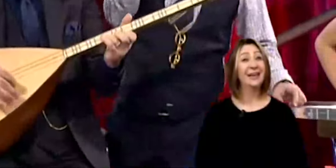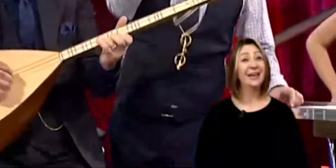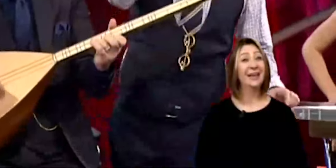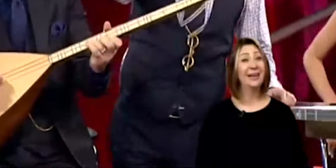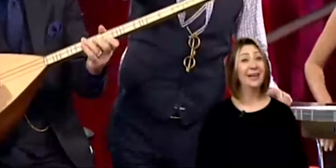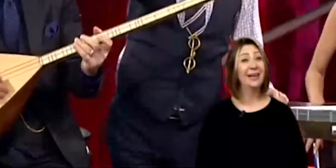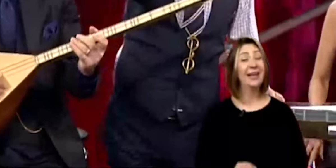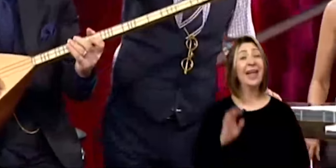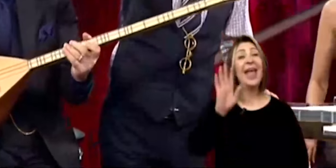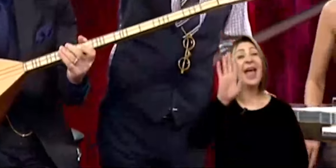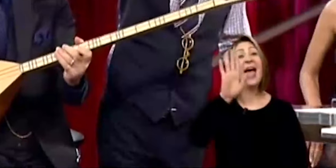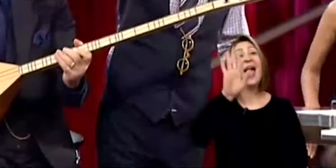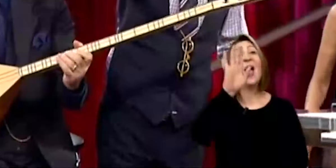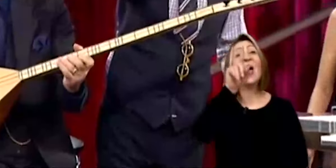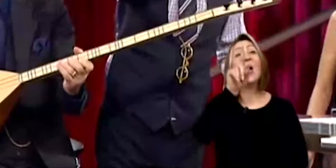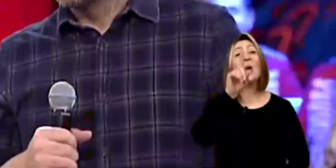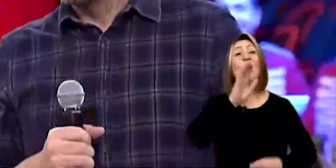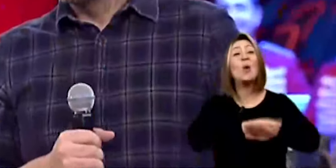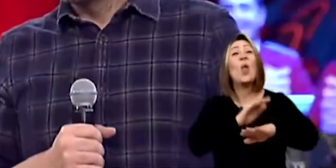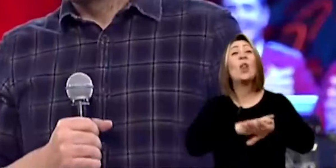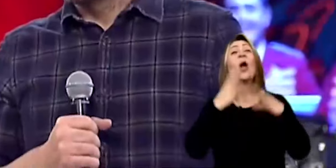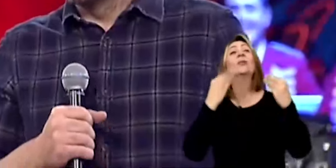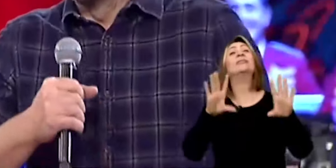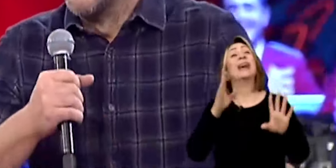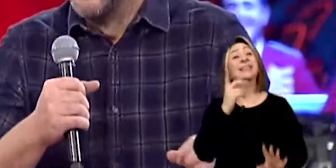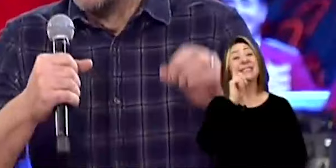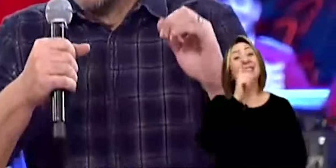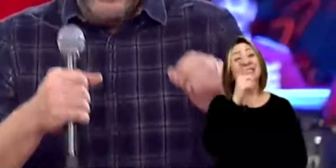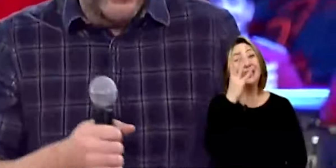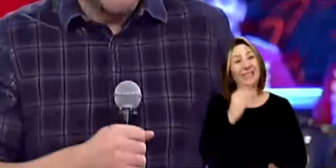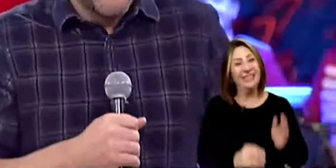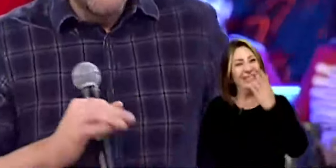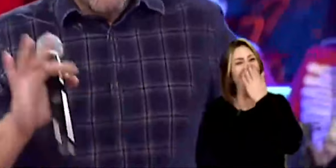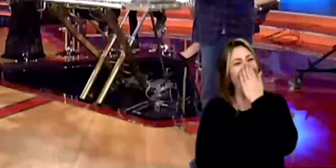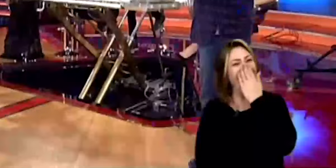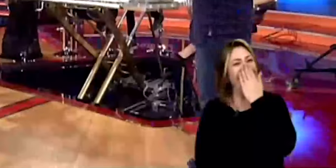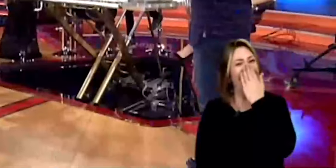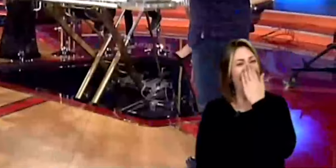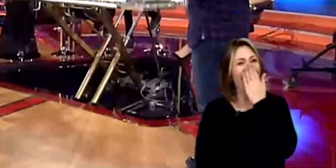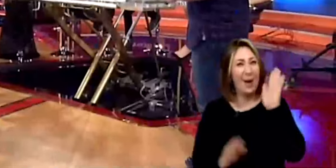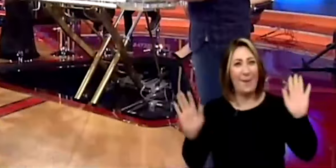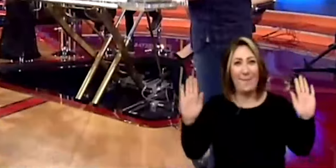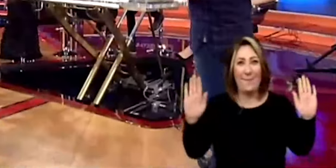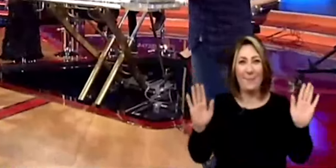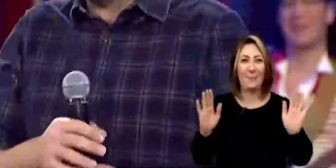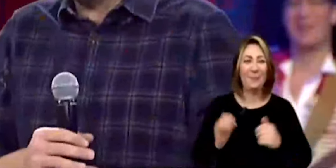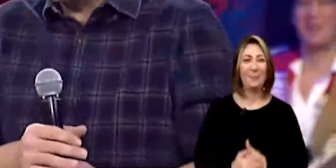Öyle mi? Efendim, kolla olmayacak laf sokmak. Rica edeceğim. Sözlerle, buyurun efendim. Tamam,